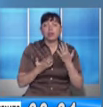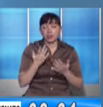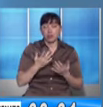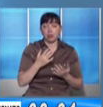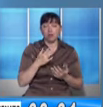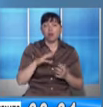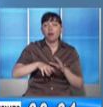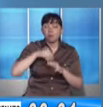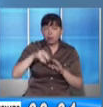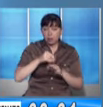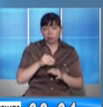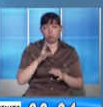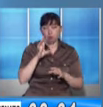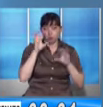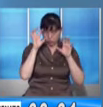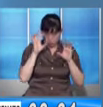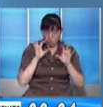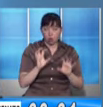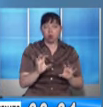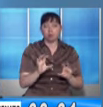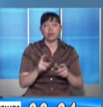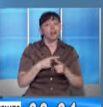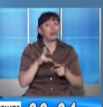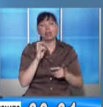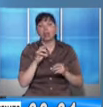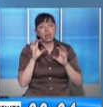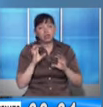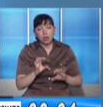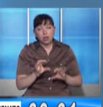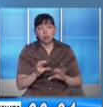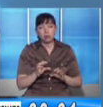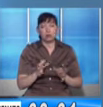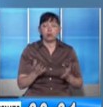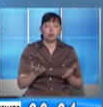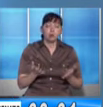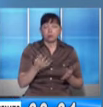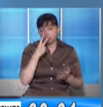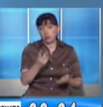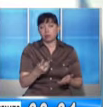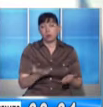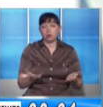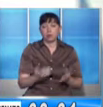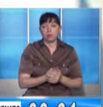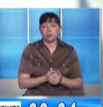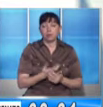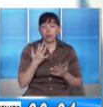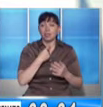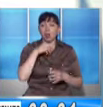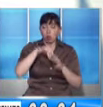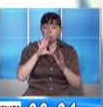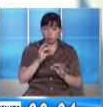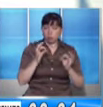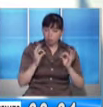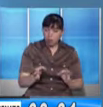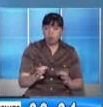scrutin legal sau nu în zona... Adică dacă votul va fi unul corect sau nu